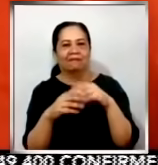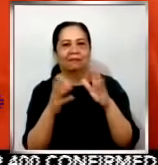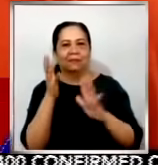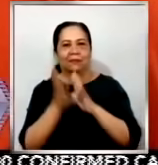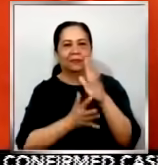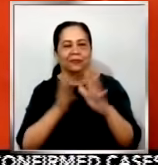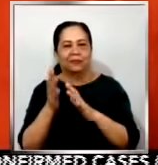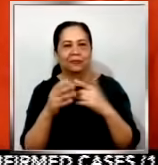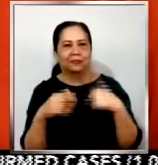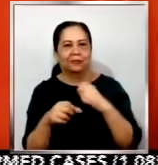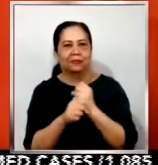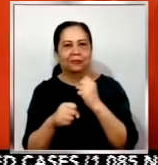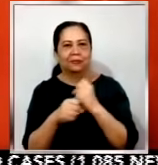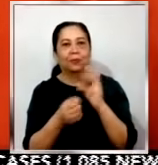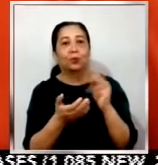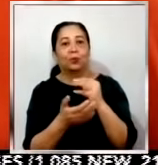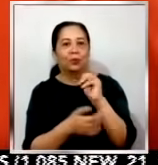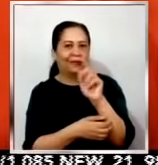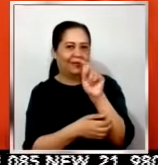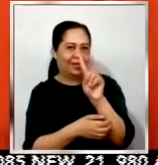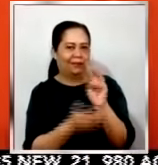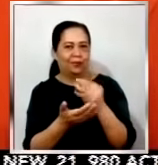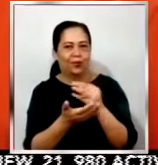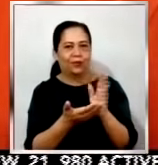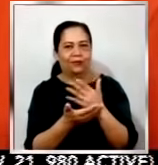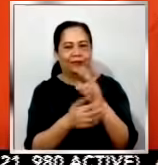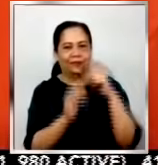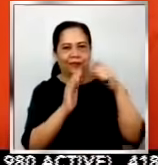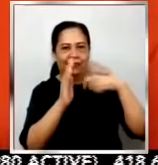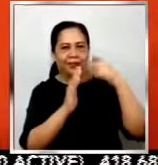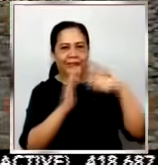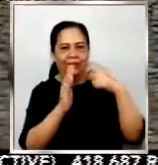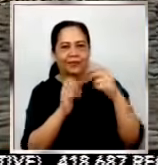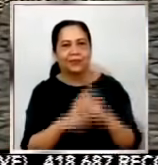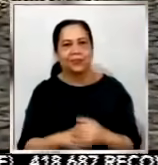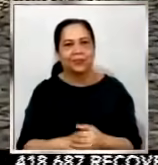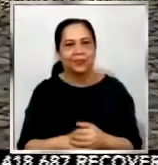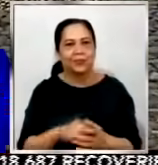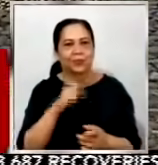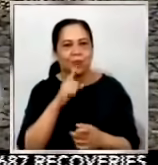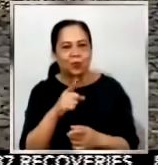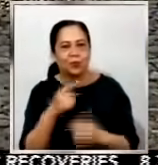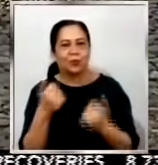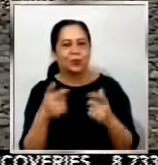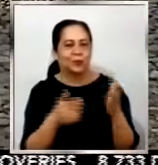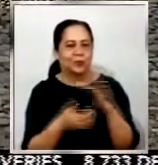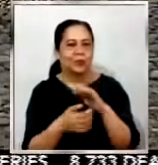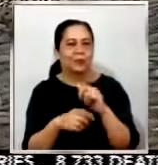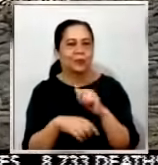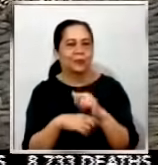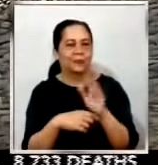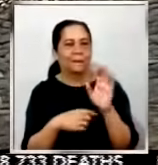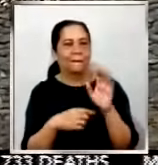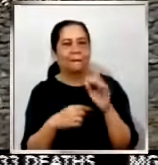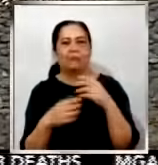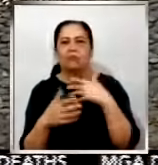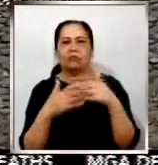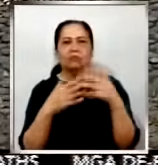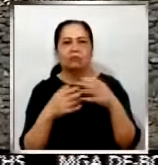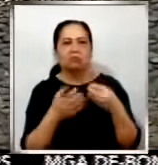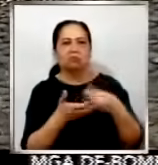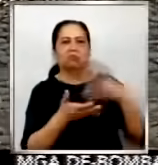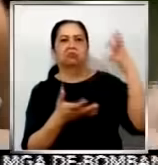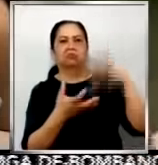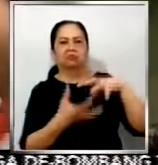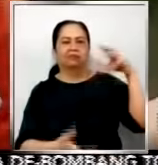music video and we can have yung talagang gathering. Hindi naman daw mahalaga ang pabonggahan ngayong Pasko.